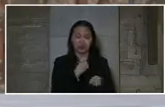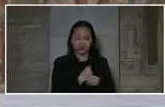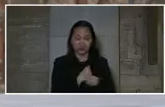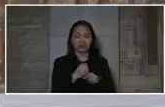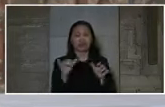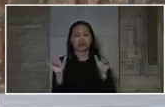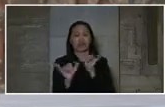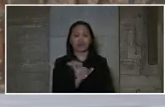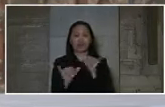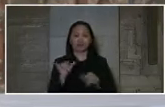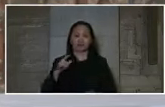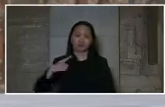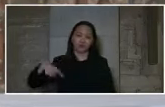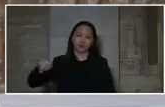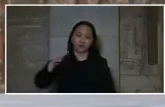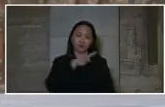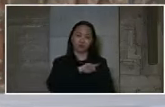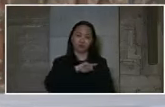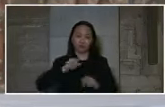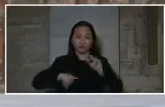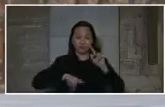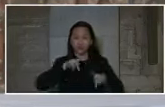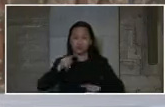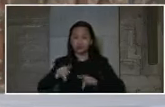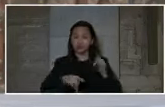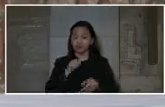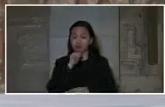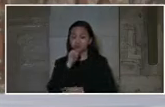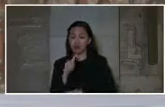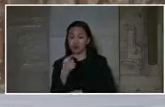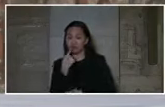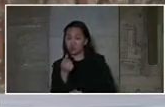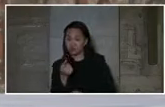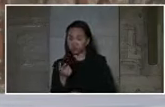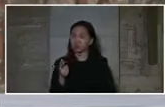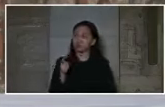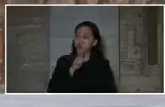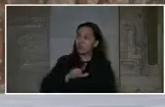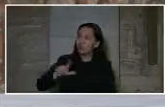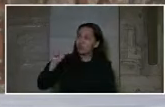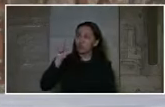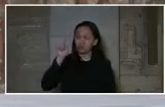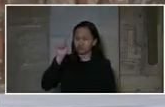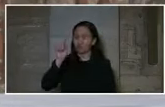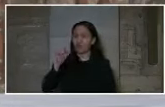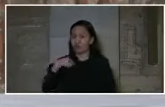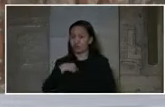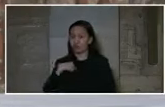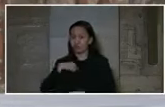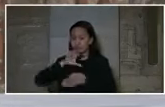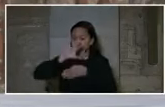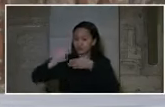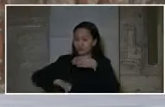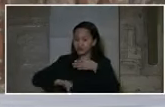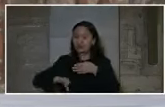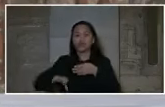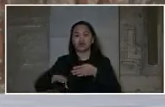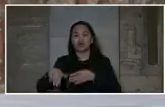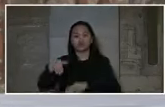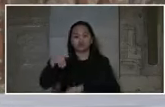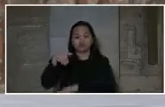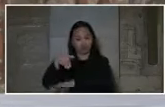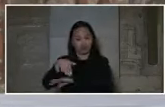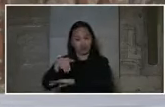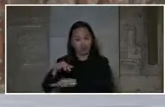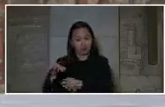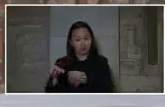Ganun din tayo. Huwag niyo sabihin, Lord, nakukumpleto ko ang ang simbang gabi, ha?